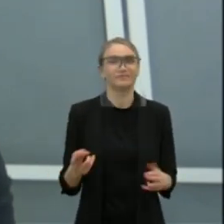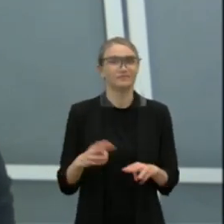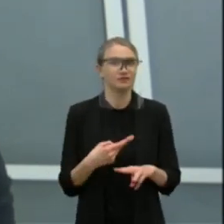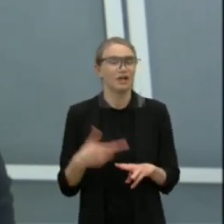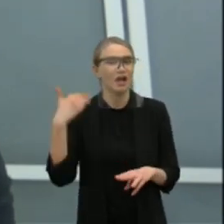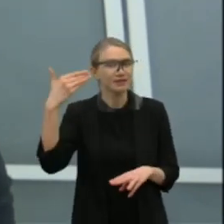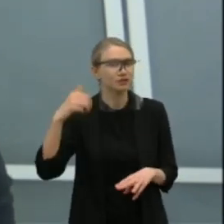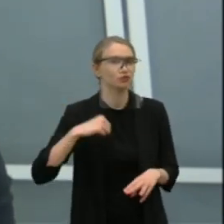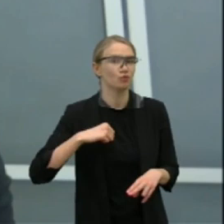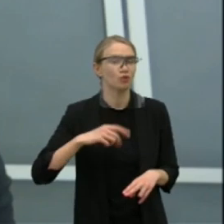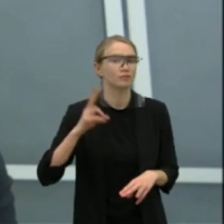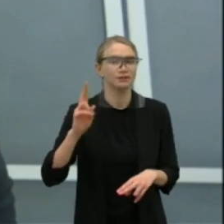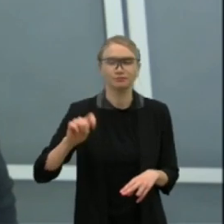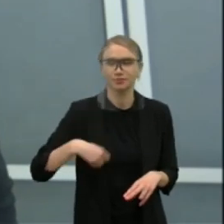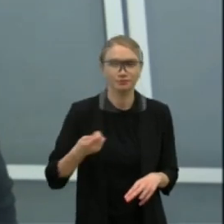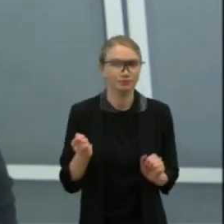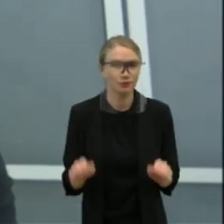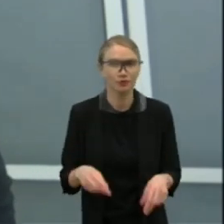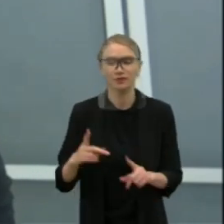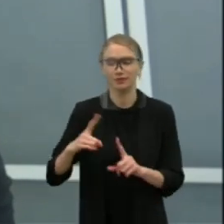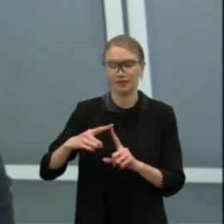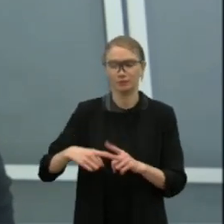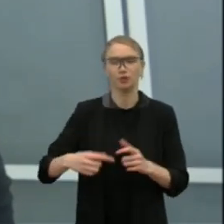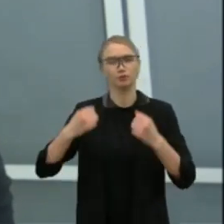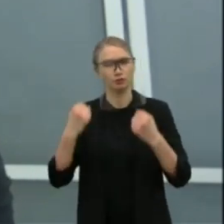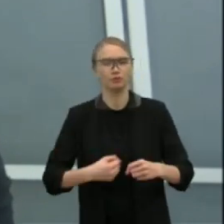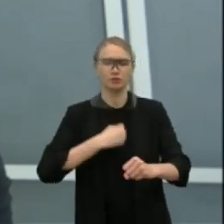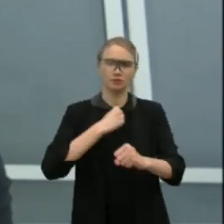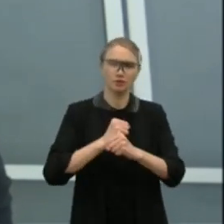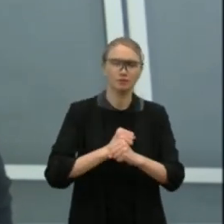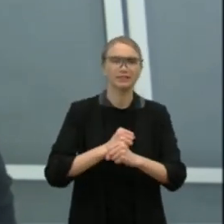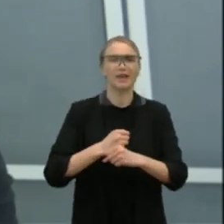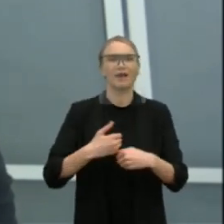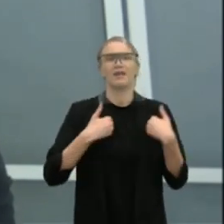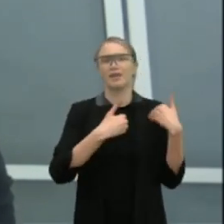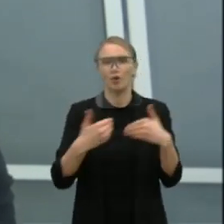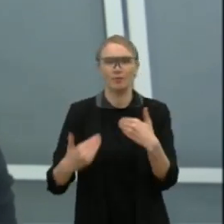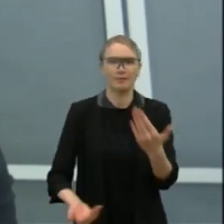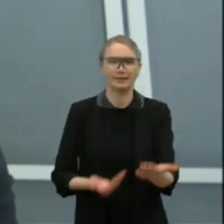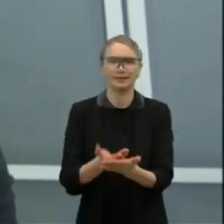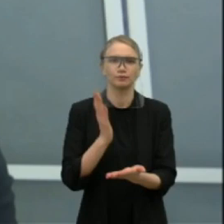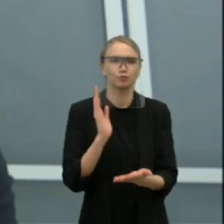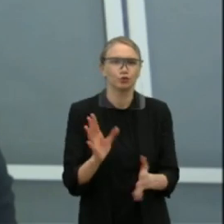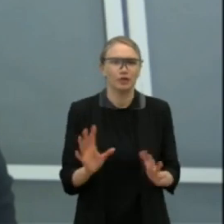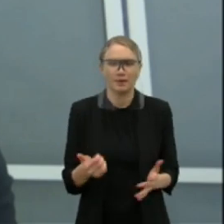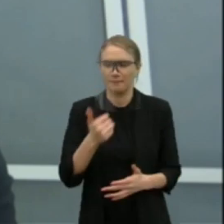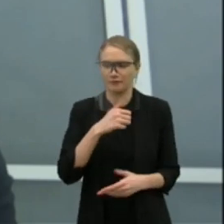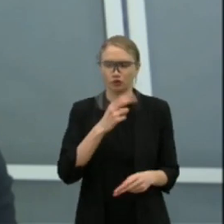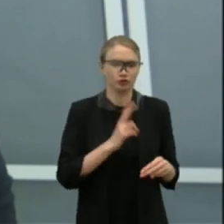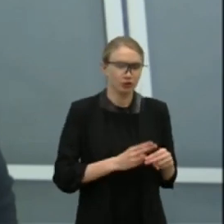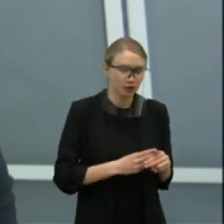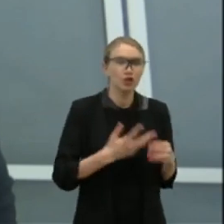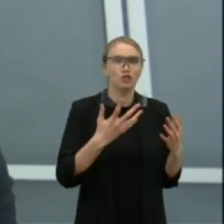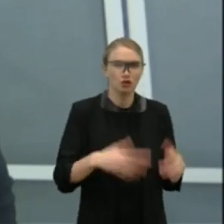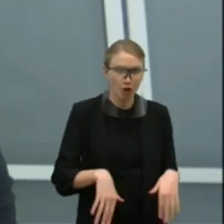tolimesnėse veiklose ir mūsų taryba to įsitikti dirbs ir teiks rekomendacijas, kaip išeiti iš situacijos,